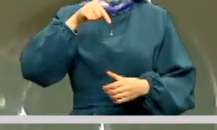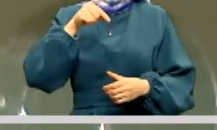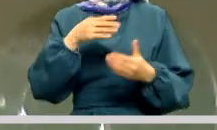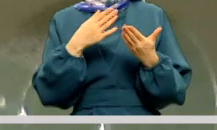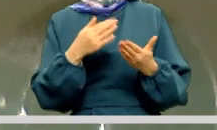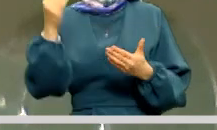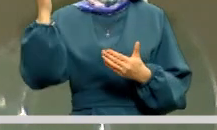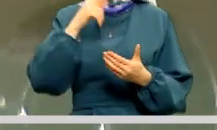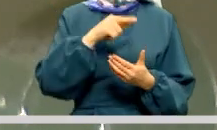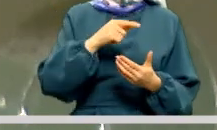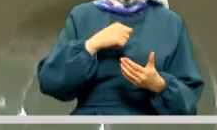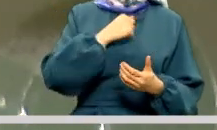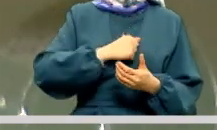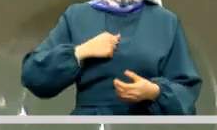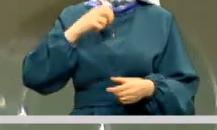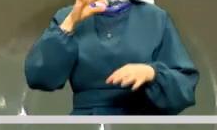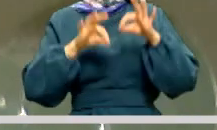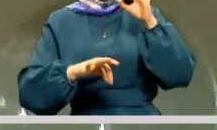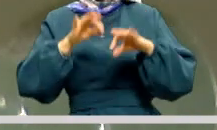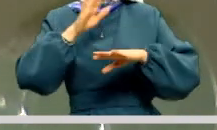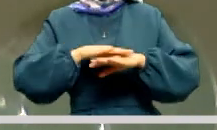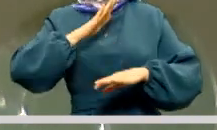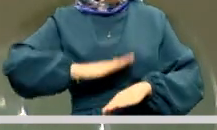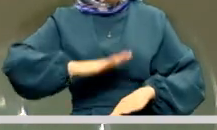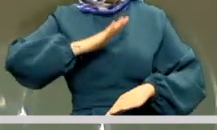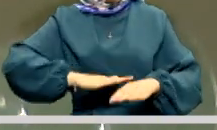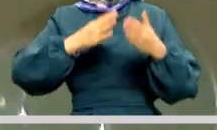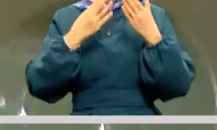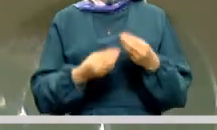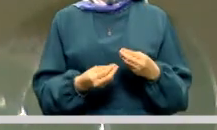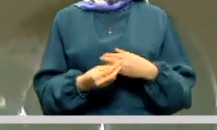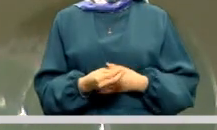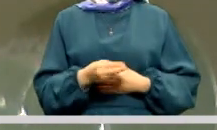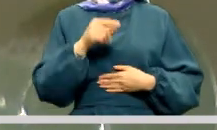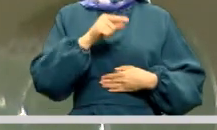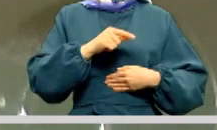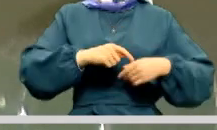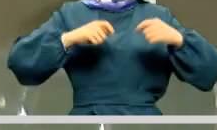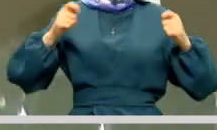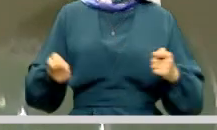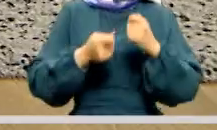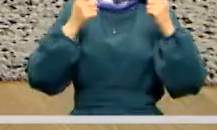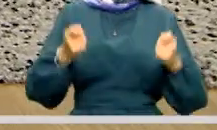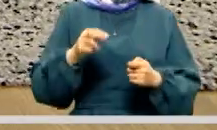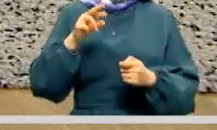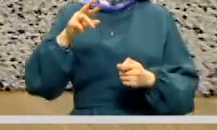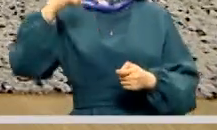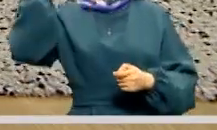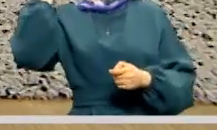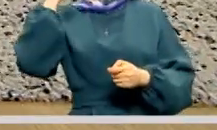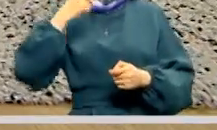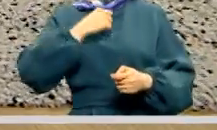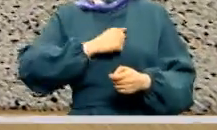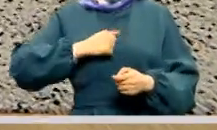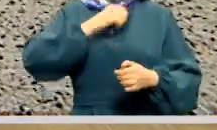şey gelse Hani öfkeni kontrol et ya da daha sabırlı ol Bunlar daha çok çaba sarf etmek gerekiyor gibi geliyor mesela Öfkeyi